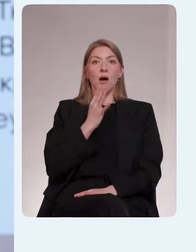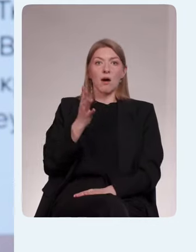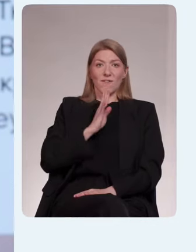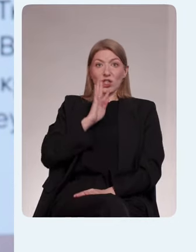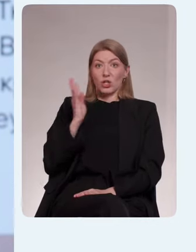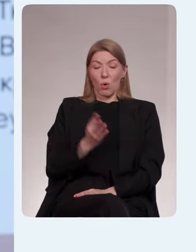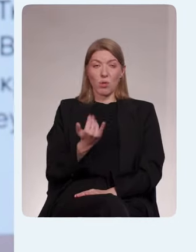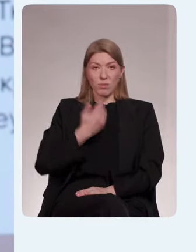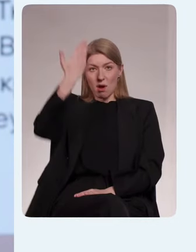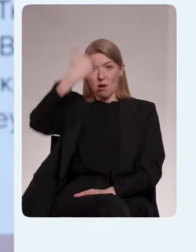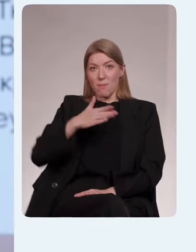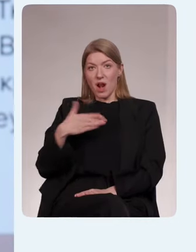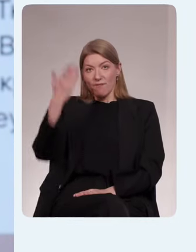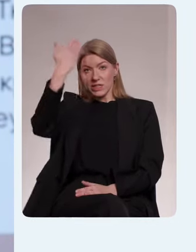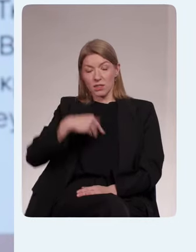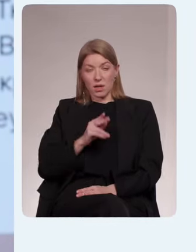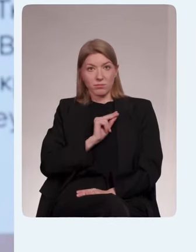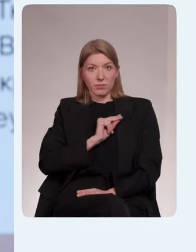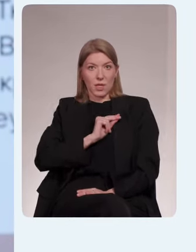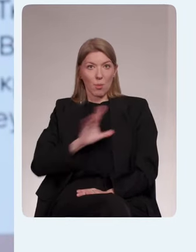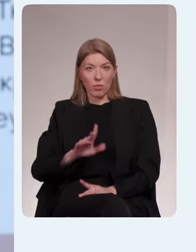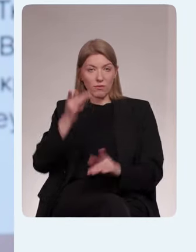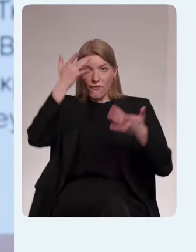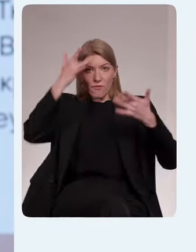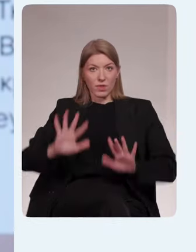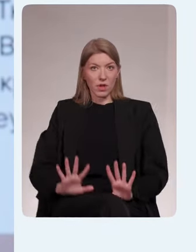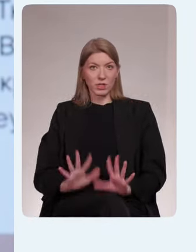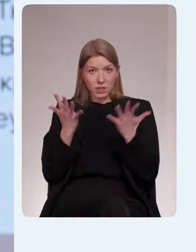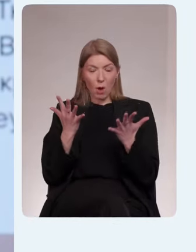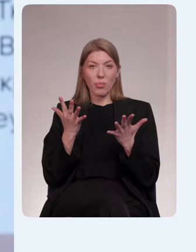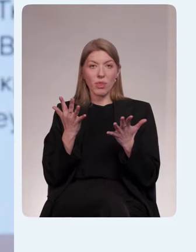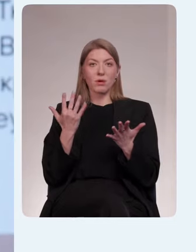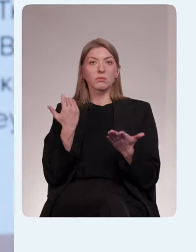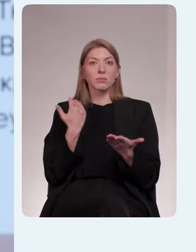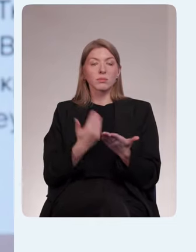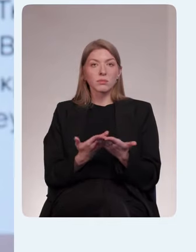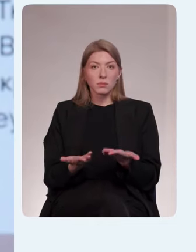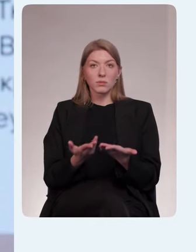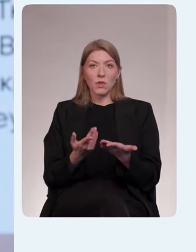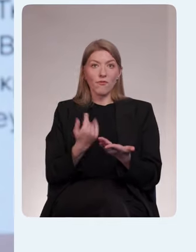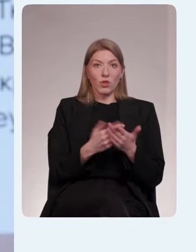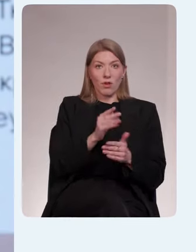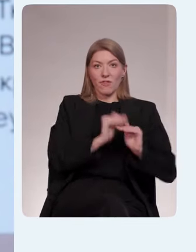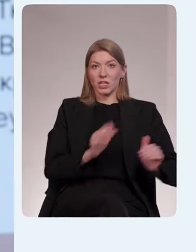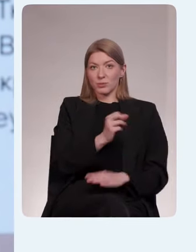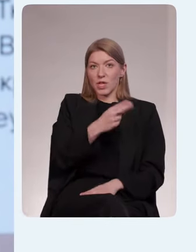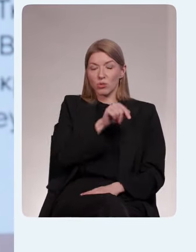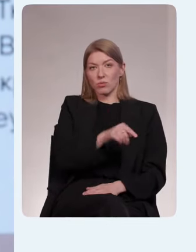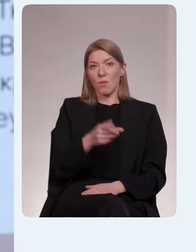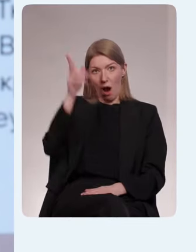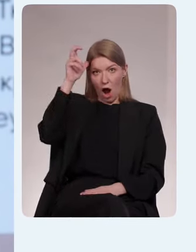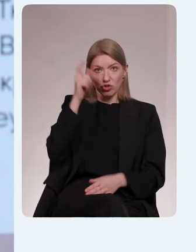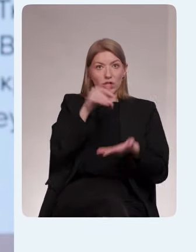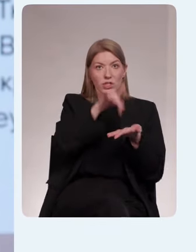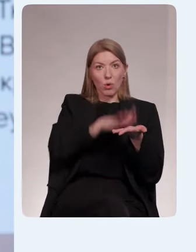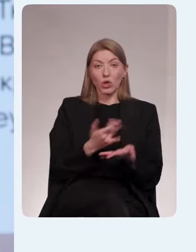тела. Внезапно. В тот день как раз манная каша в садике закончилась. У меня тело — это вот